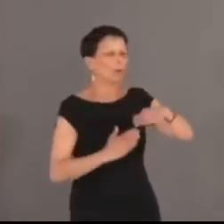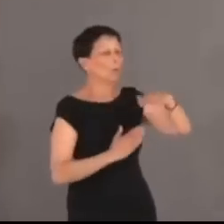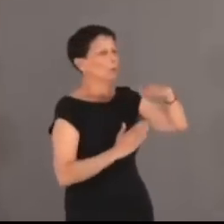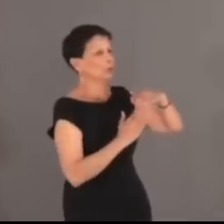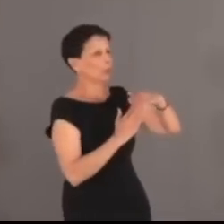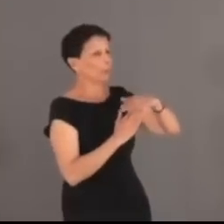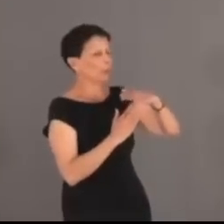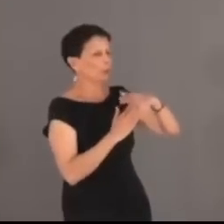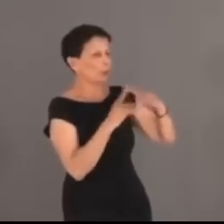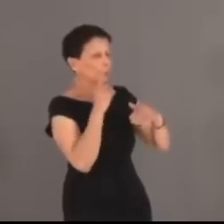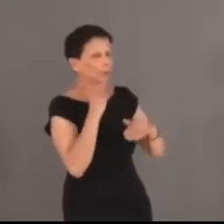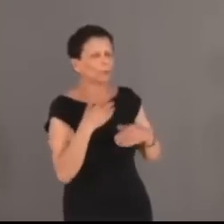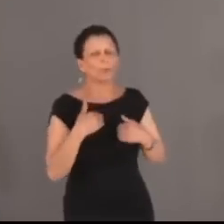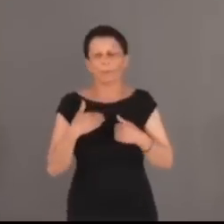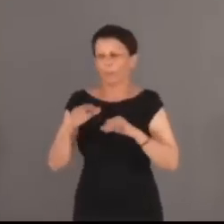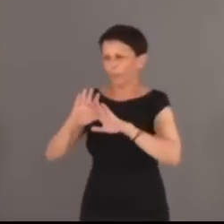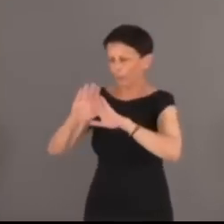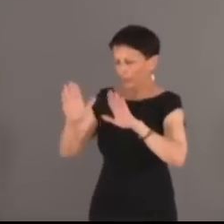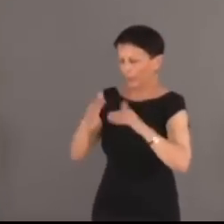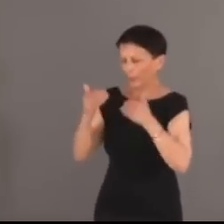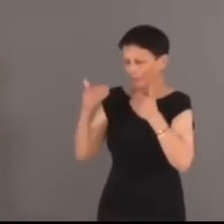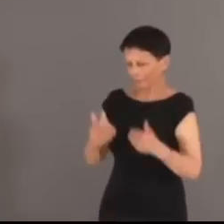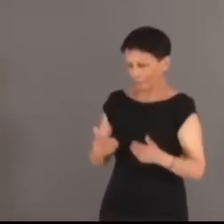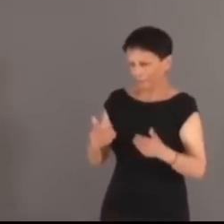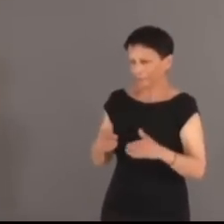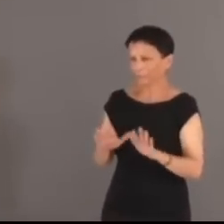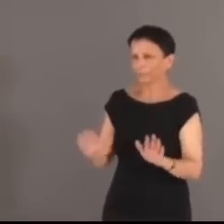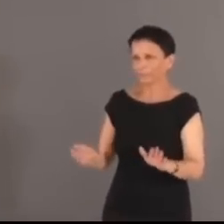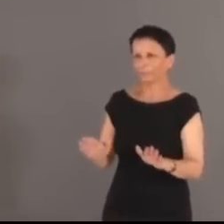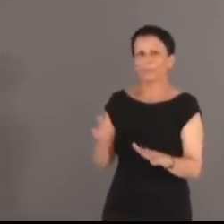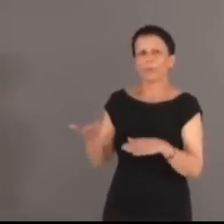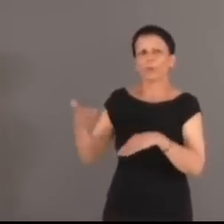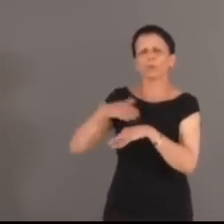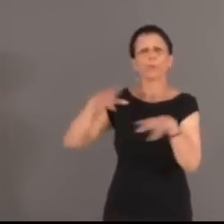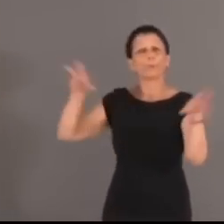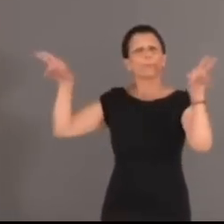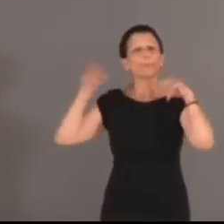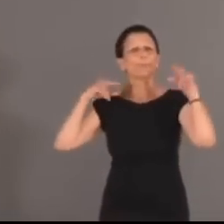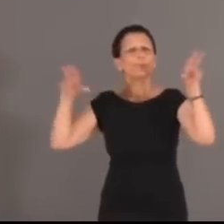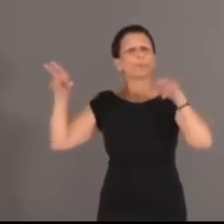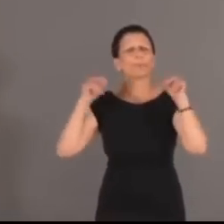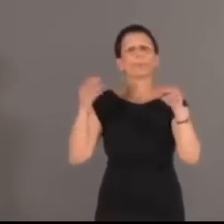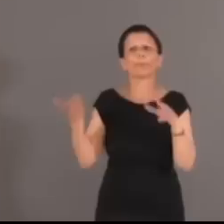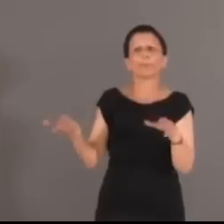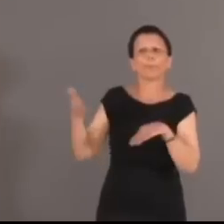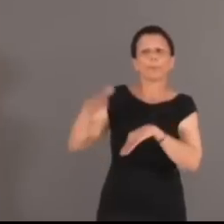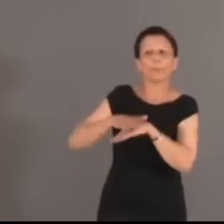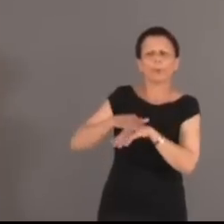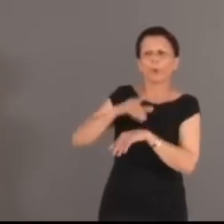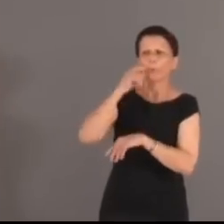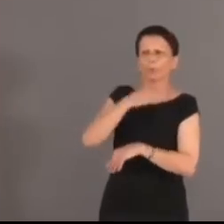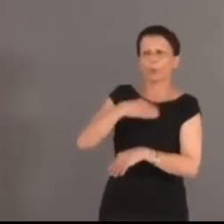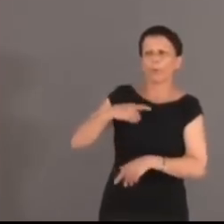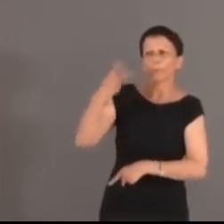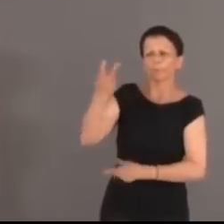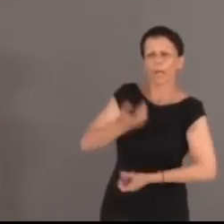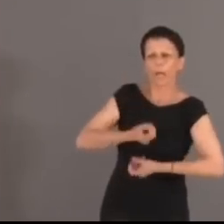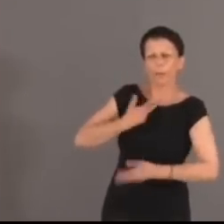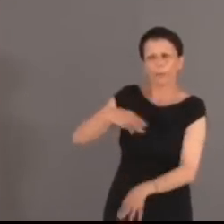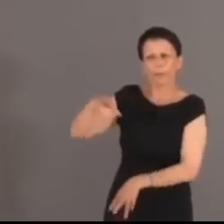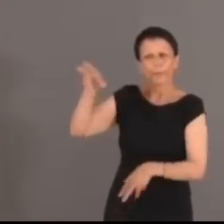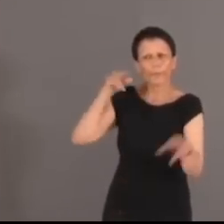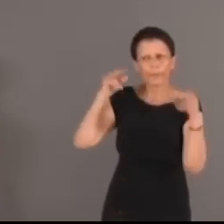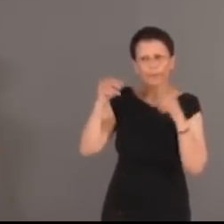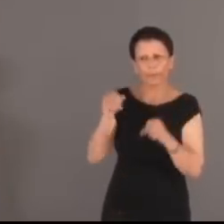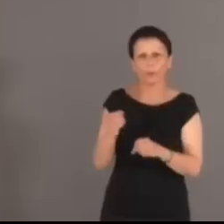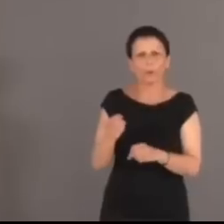terminez. Je termine. Allez. Je termine. Oh. Donc j'ai entendu parler, je vous ai entendu, je vous ai écouté, monsieur le maire, sur